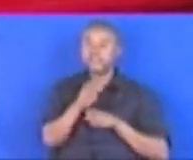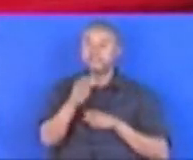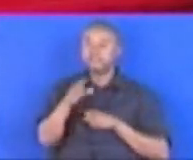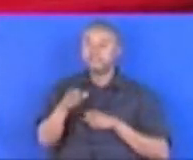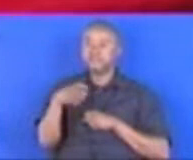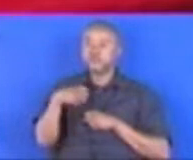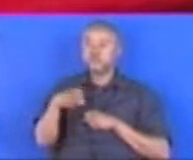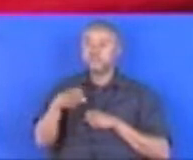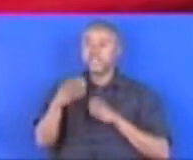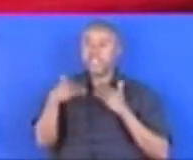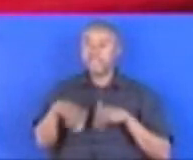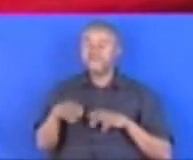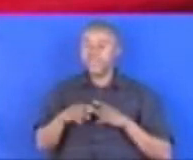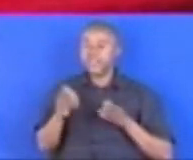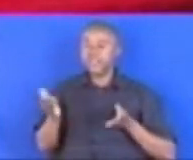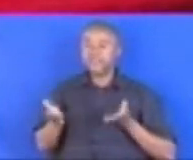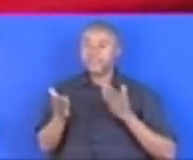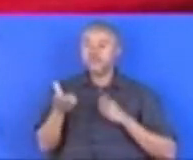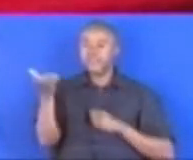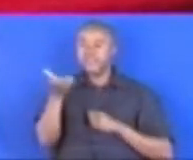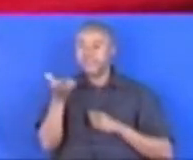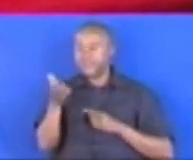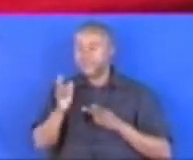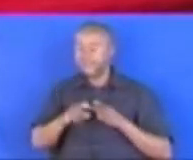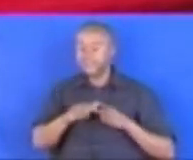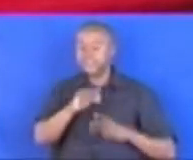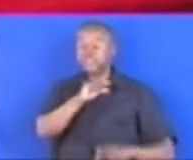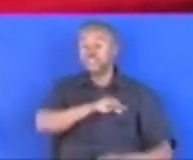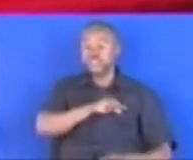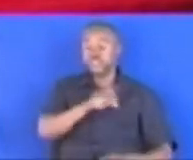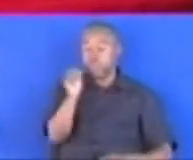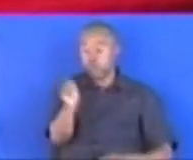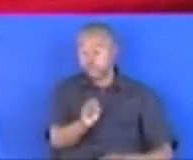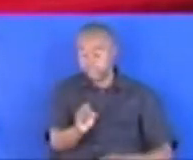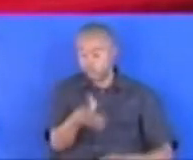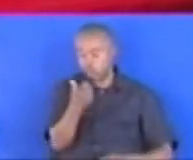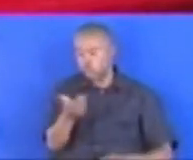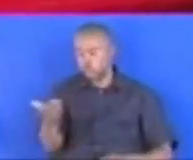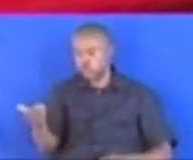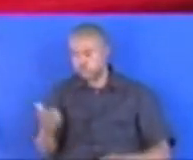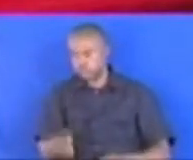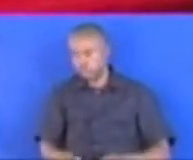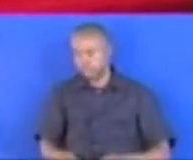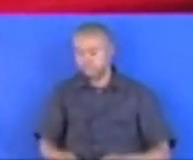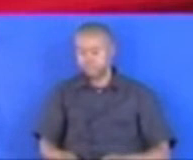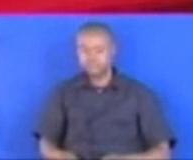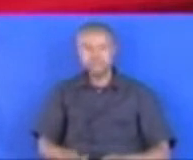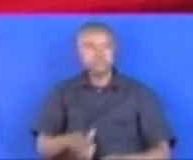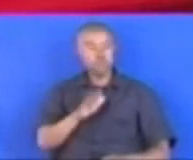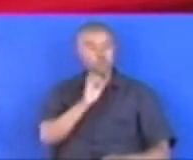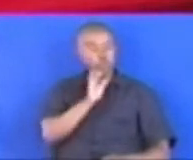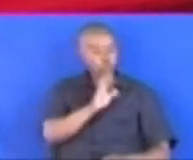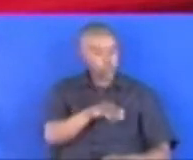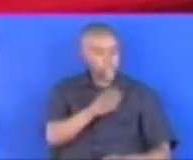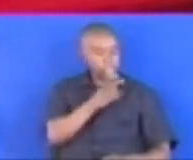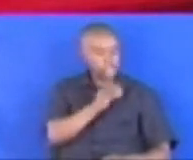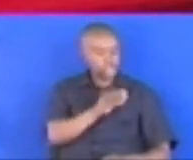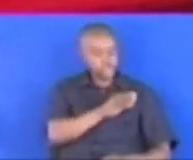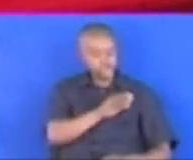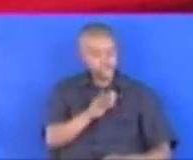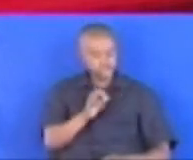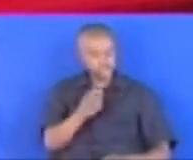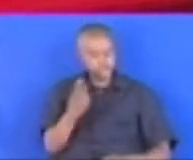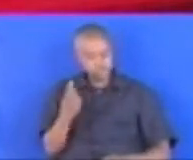ya Afya, Maendeleo ya Jamii, Jinsia, Wazee na Watoto kwa mwaka wa fedha